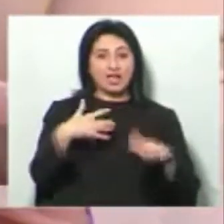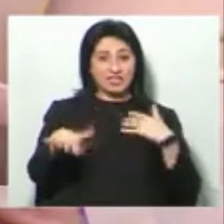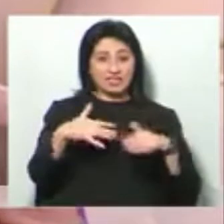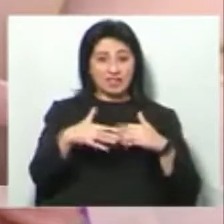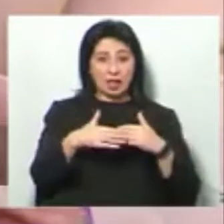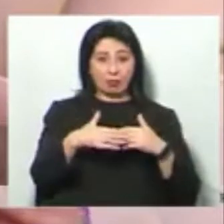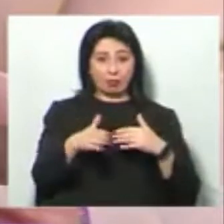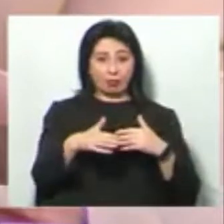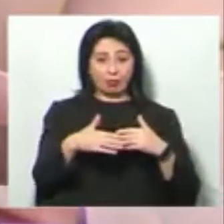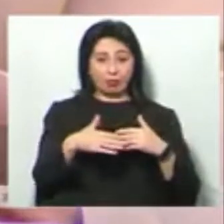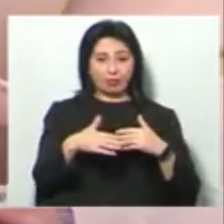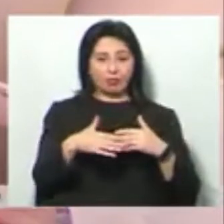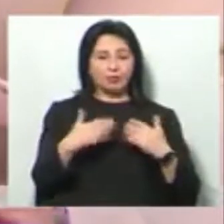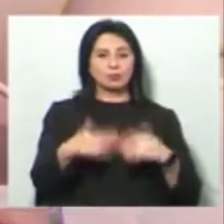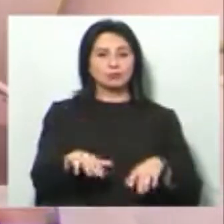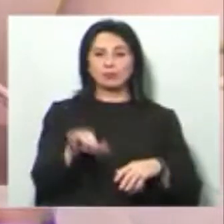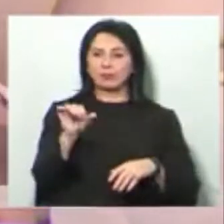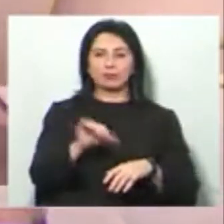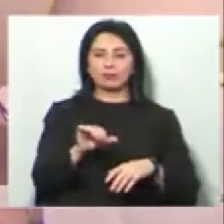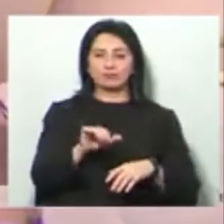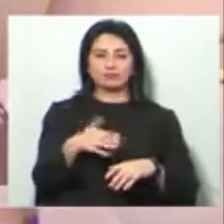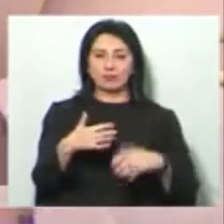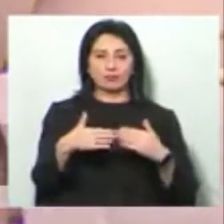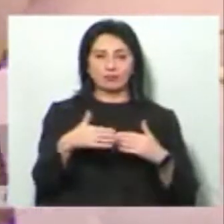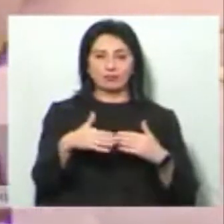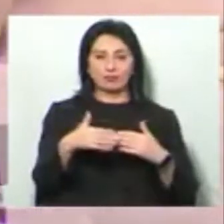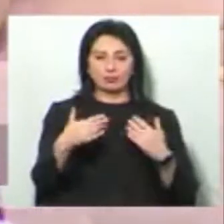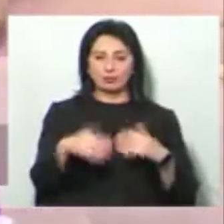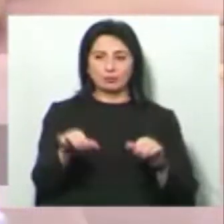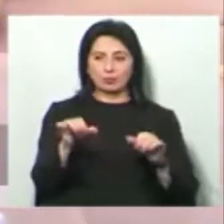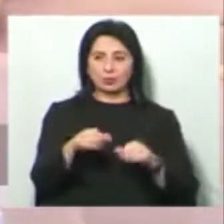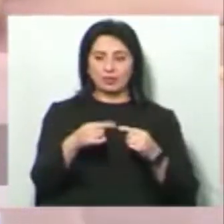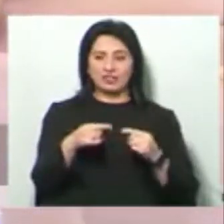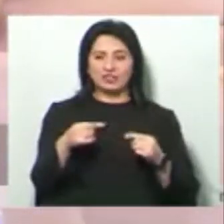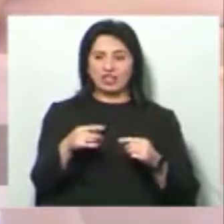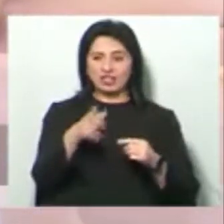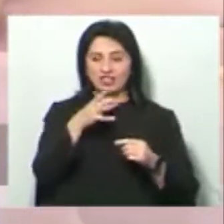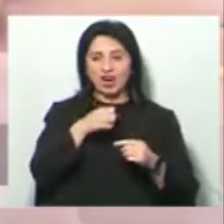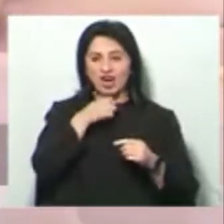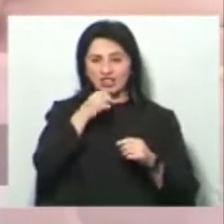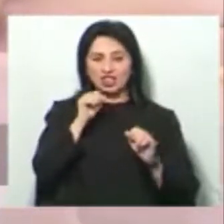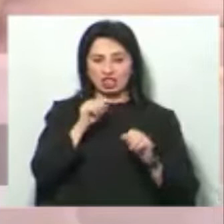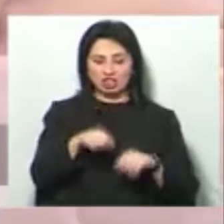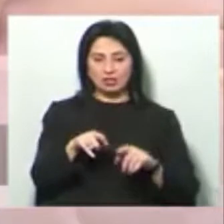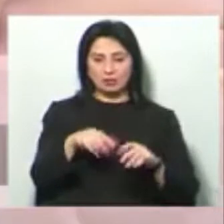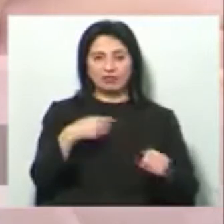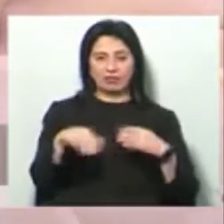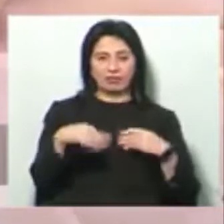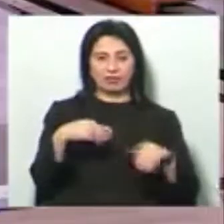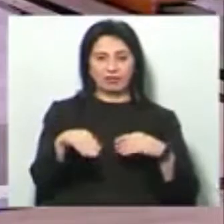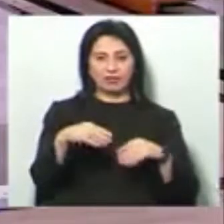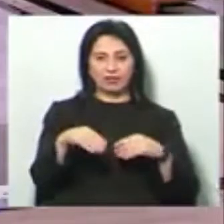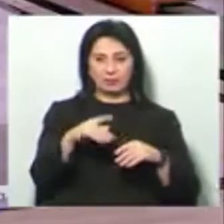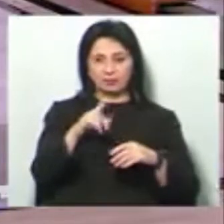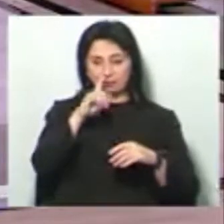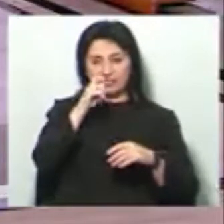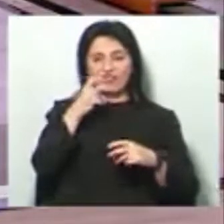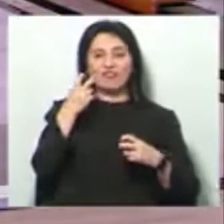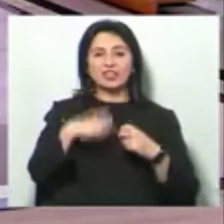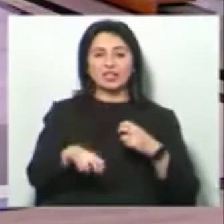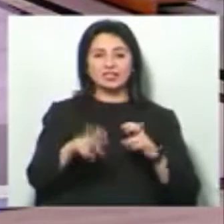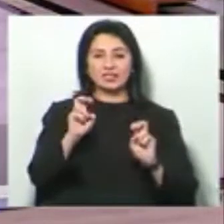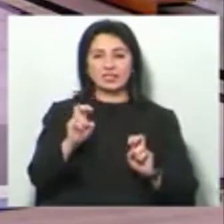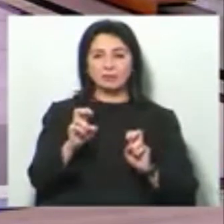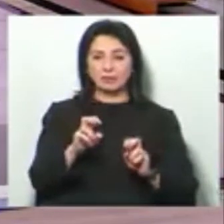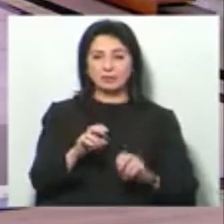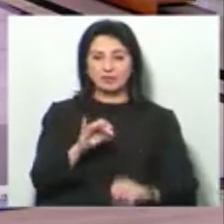ასეთი სარქლოვანი პათოლოგიების დროსაც შესაძლებელია სხვადასხვა ასაკში მოხდეს და შეიძლება სარქლის მწვავე დაზიანებაც იგივე